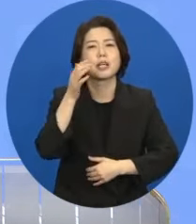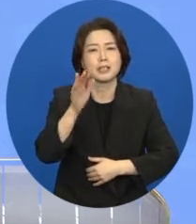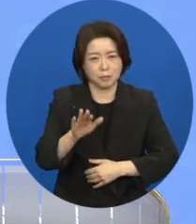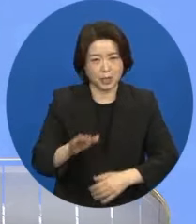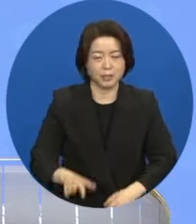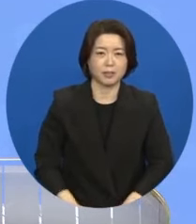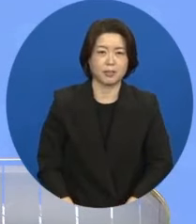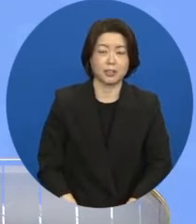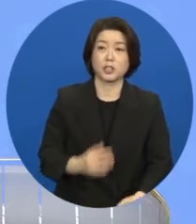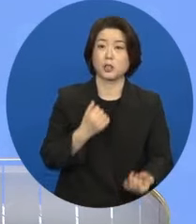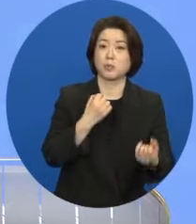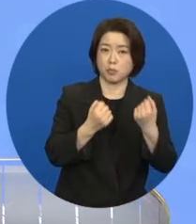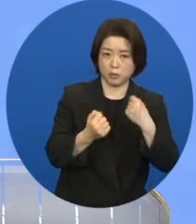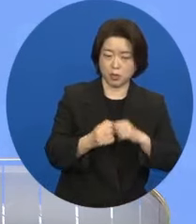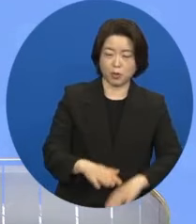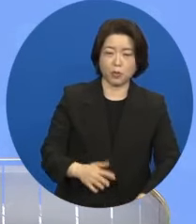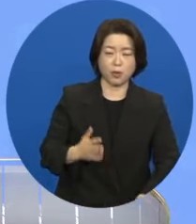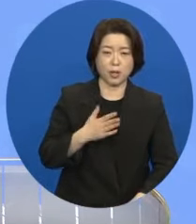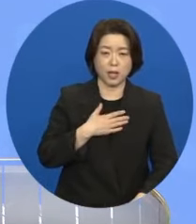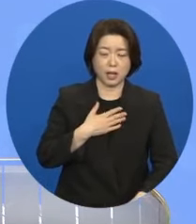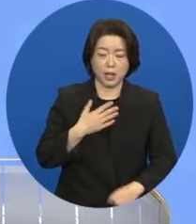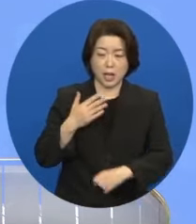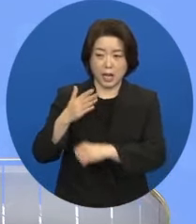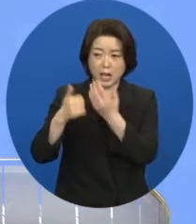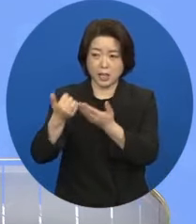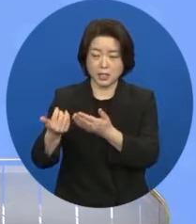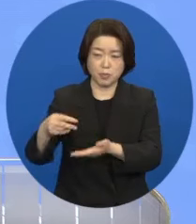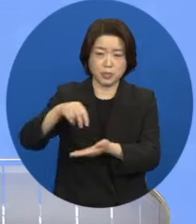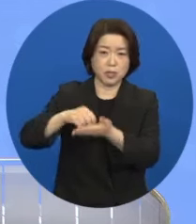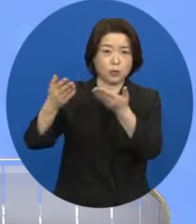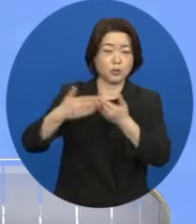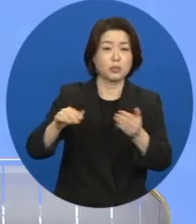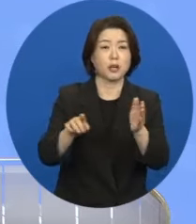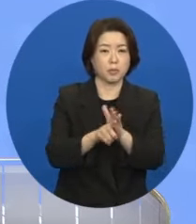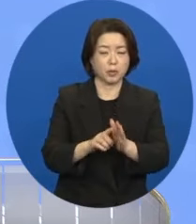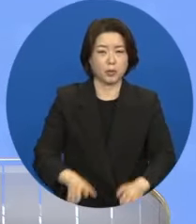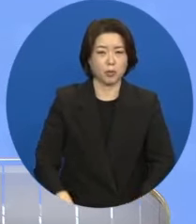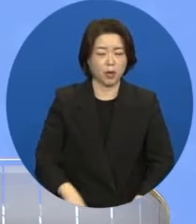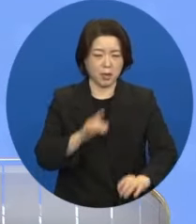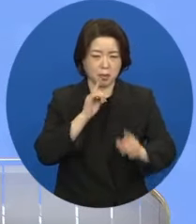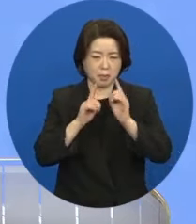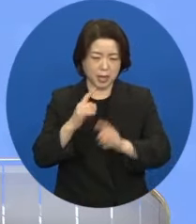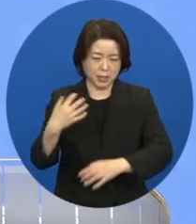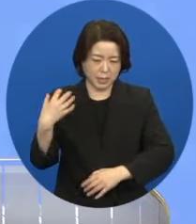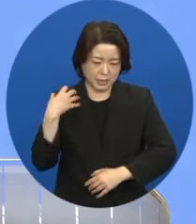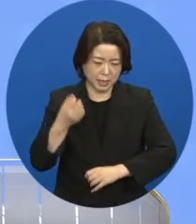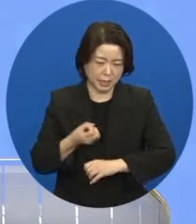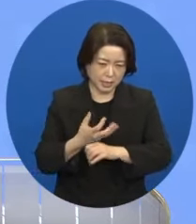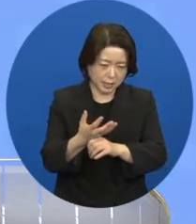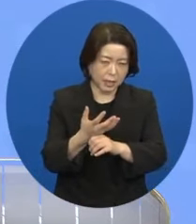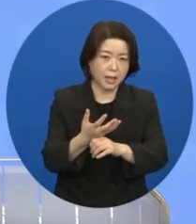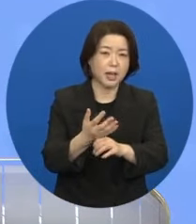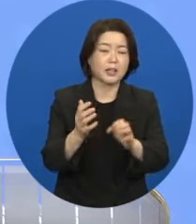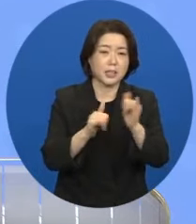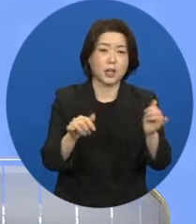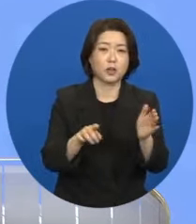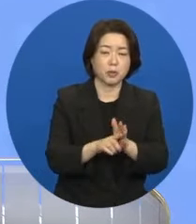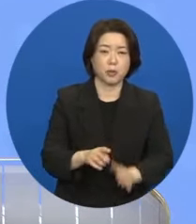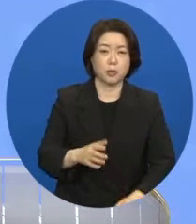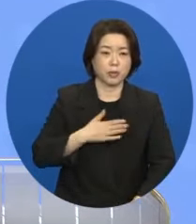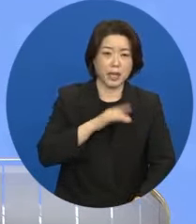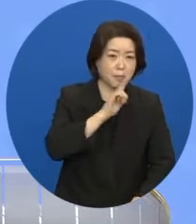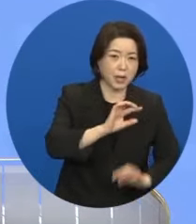하고 하나님께서 세워 주셨다고 믿고 또한 하나님의 말씀의 사역자라고 믿고 사람의 말이 아니라 하나님의 말씀으로